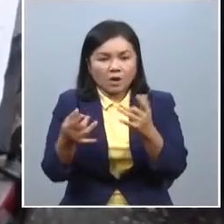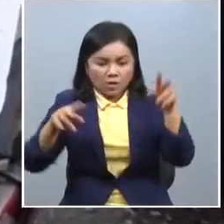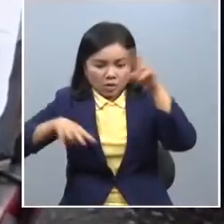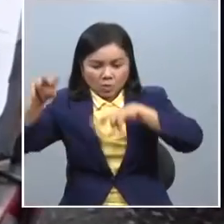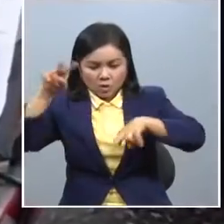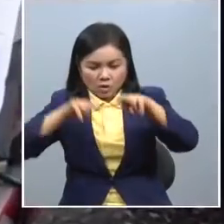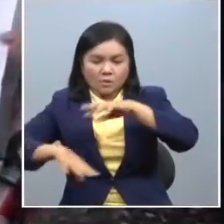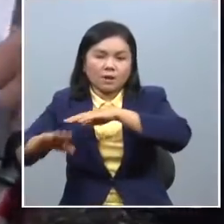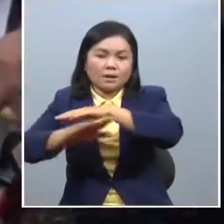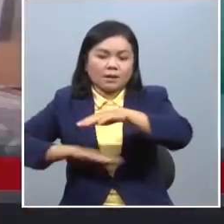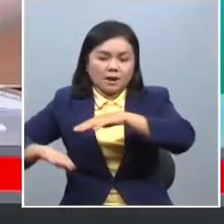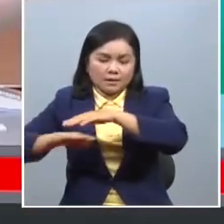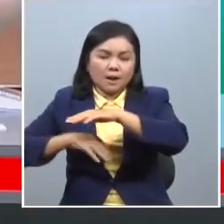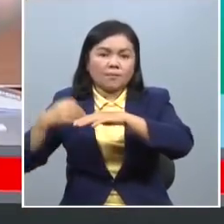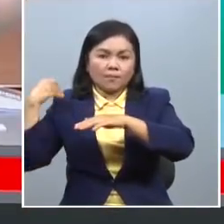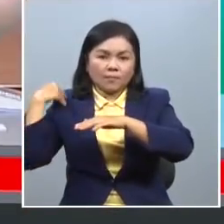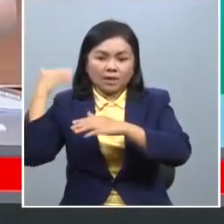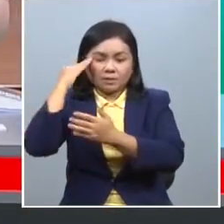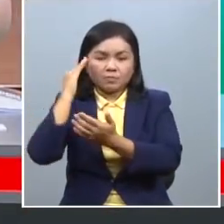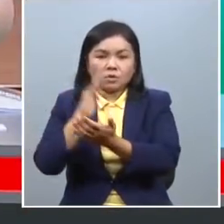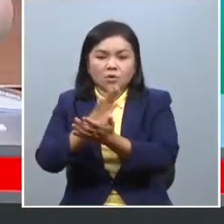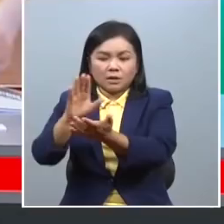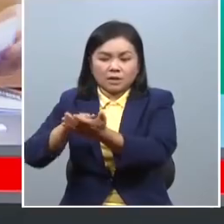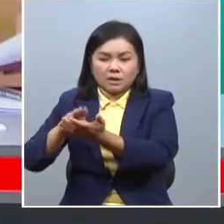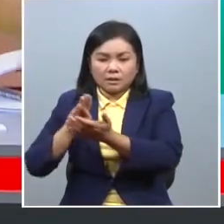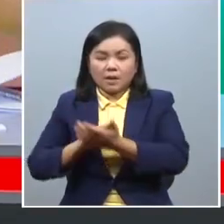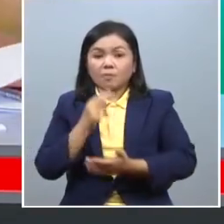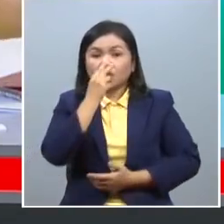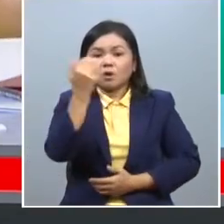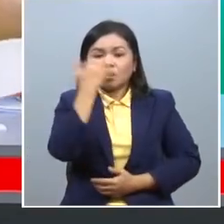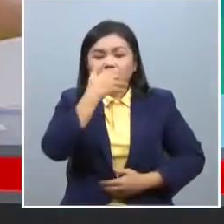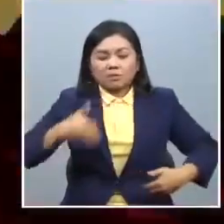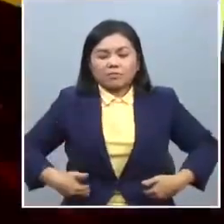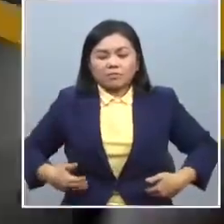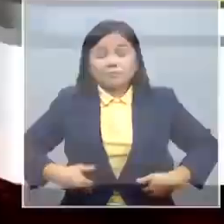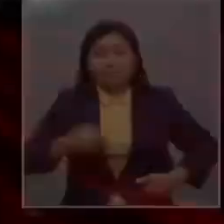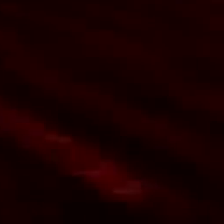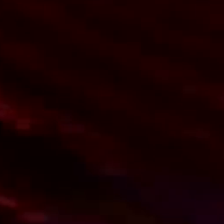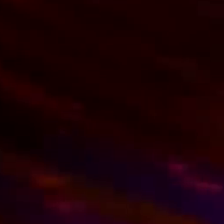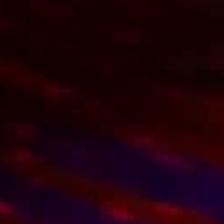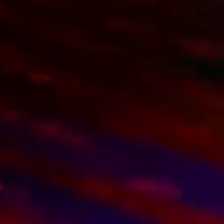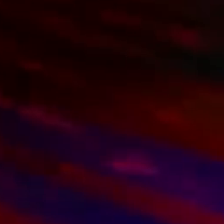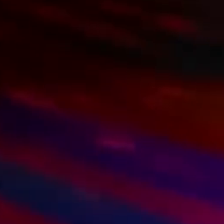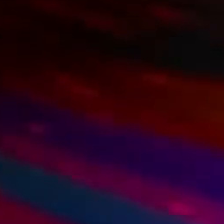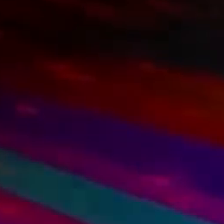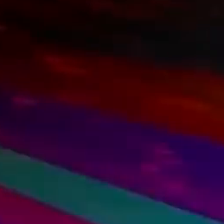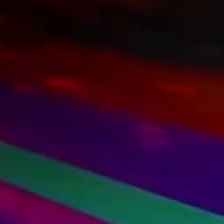ด เก็บตกวันนี้พบกับคุณนีน่าค่ะ